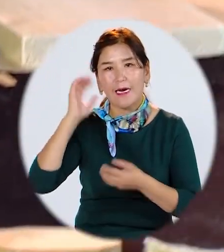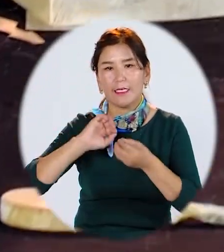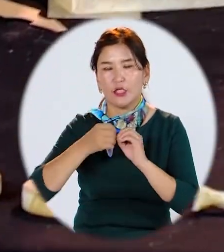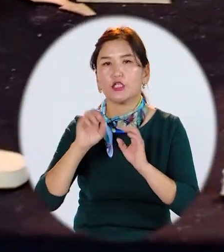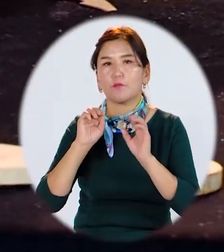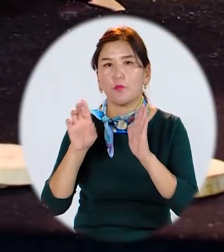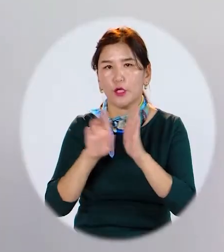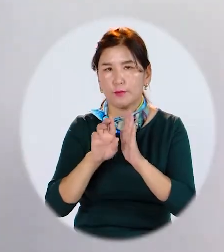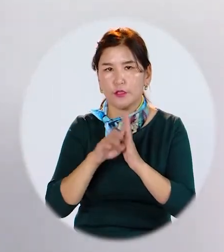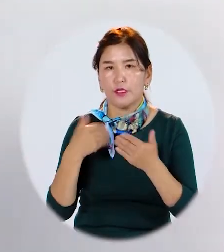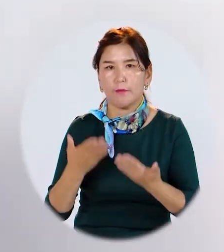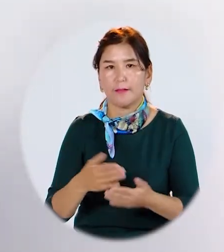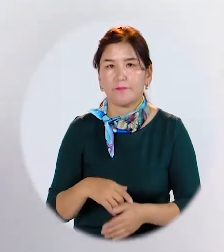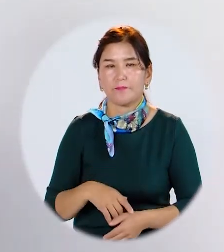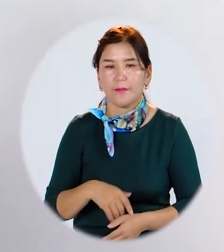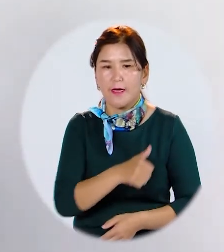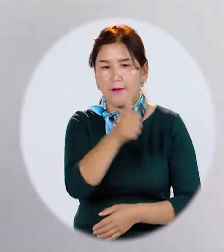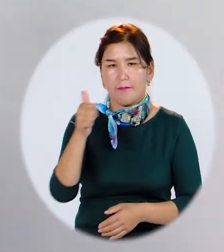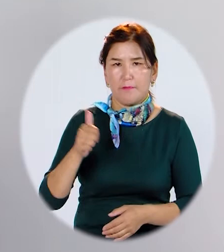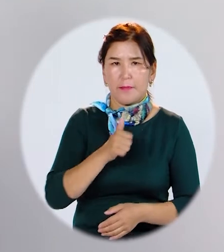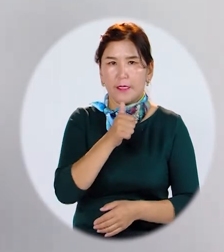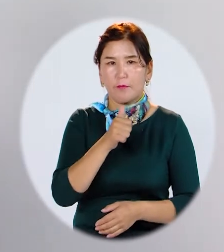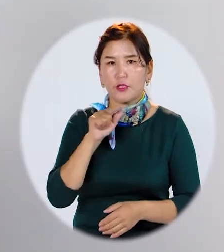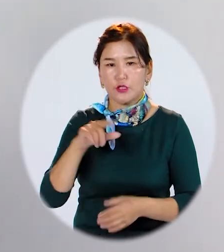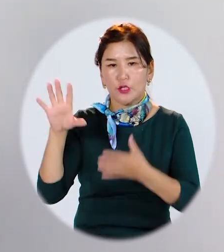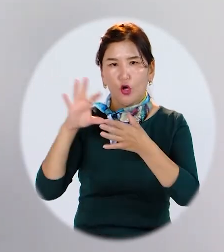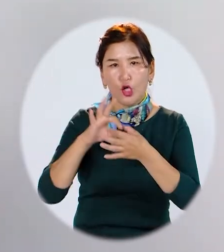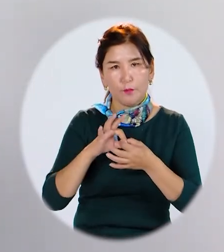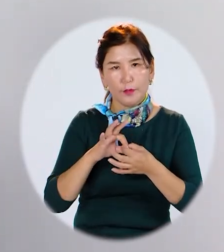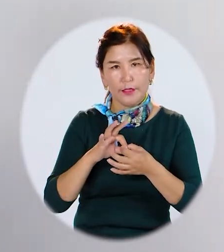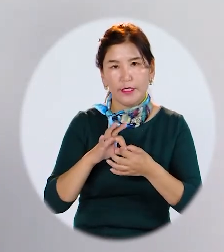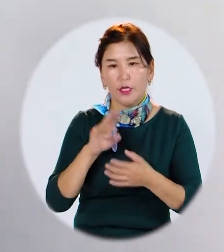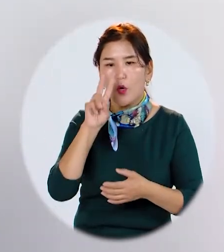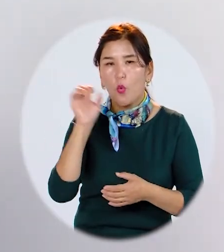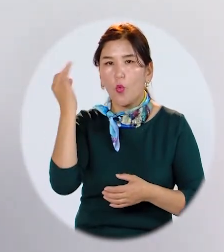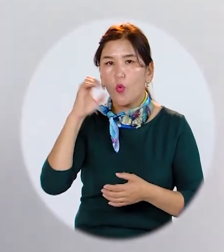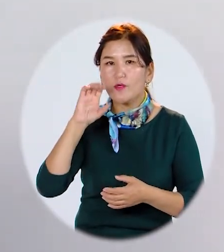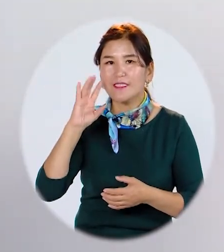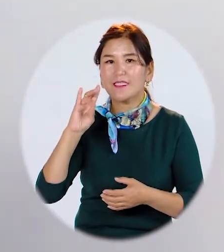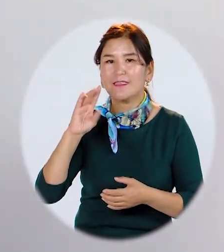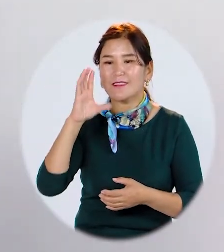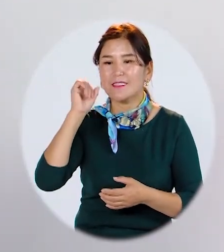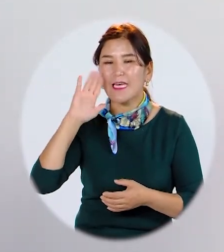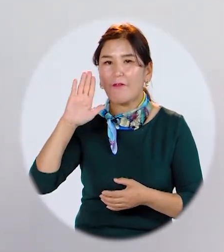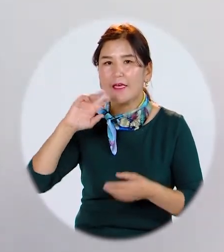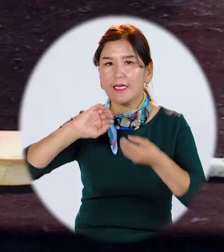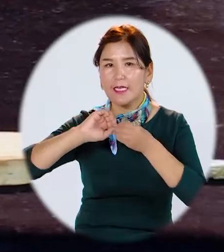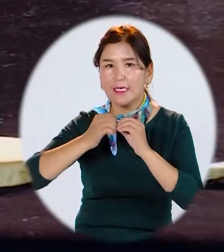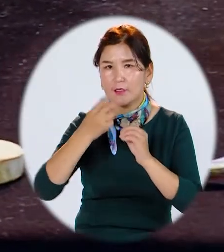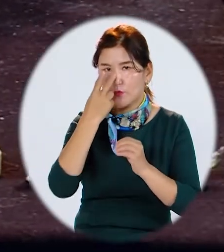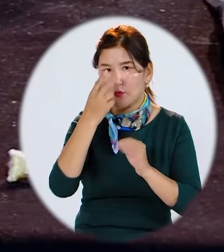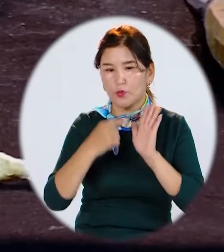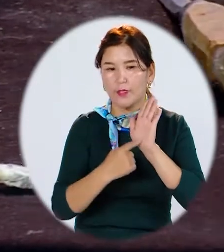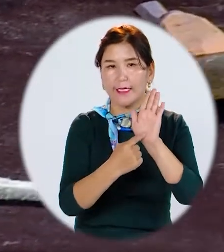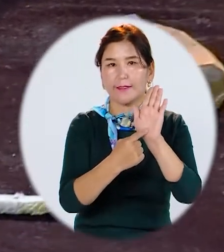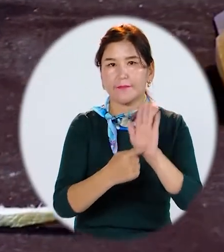одоо бүгдээрээ бэлэн болсон үүсэн дээр тавьсан одоо энэ холболтын үүсэн савыг хийж үзүүлье. За ингээд